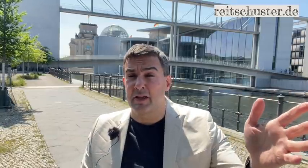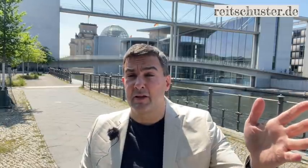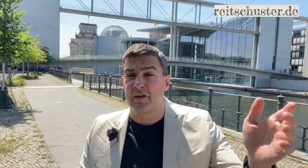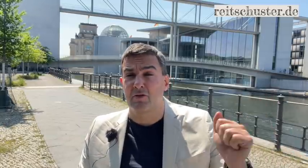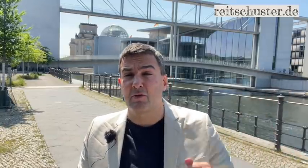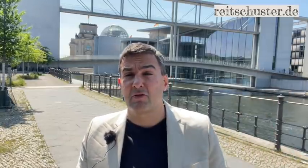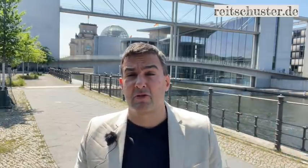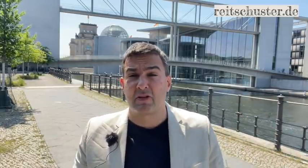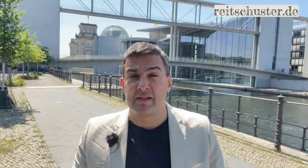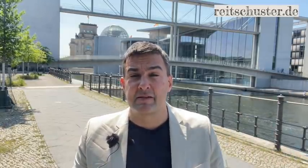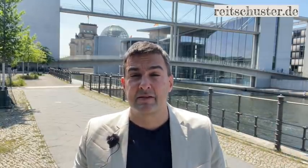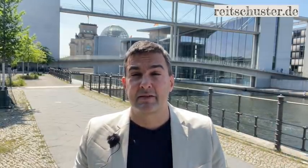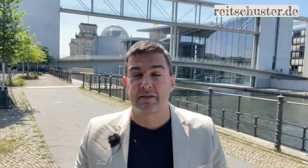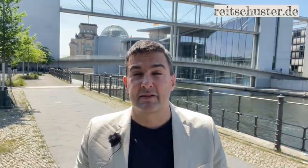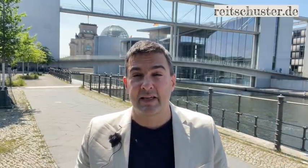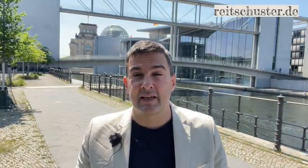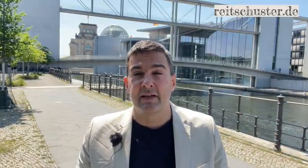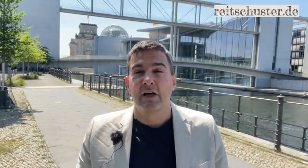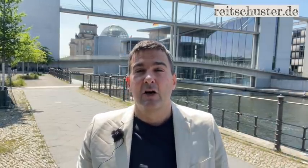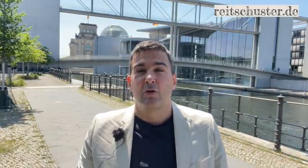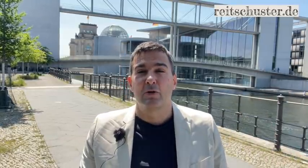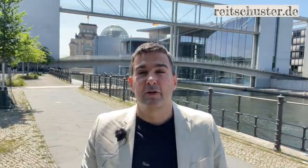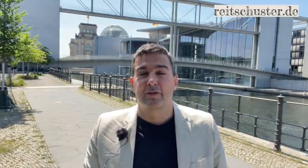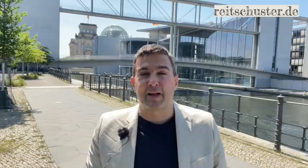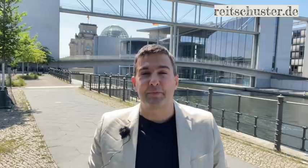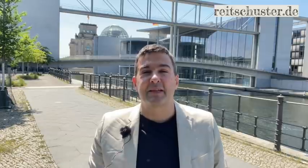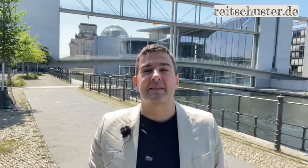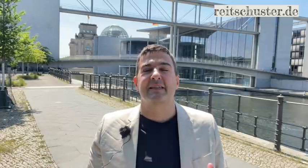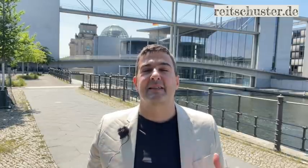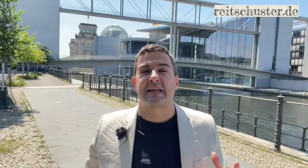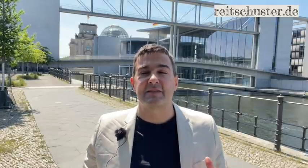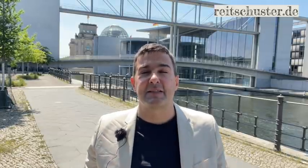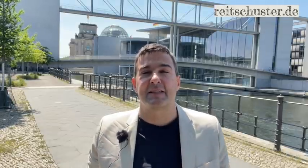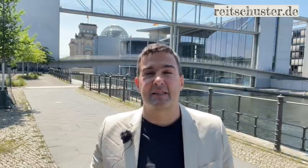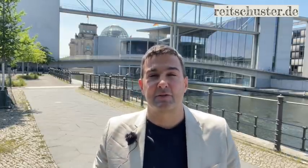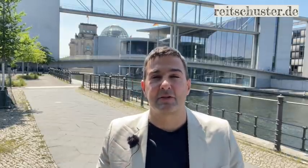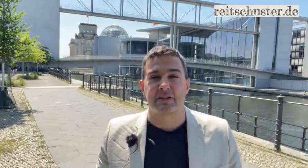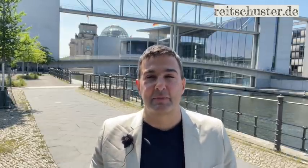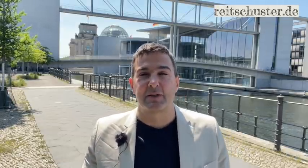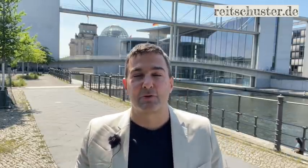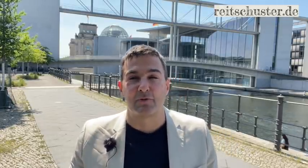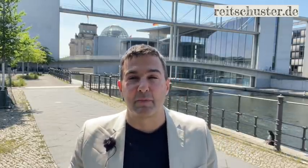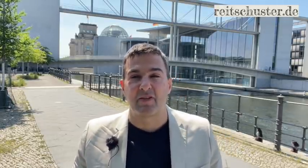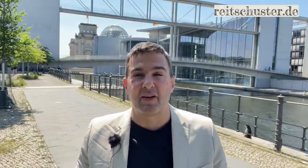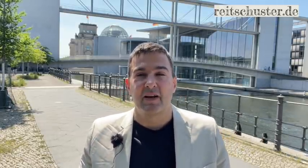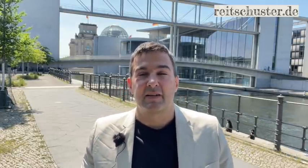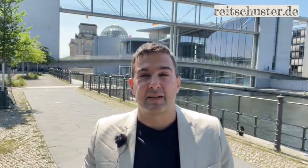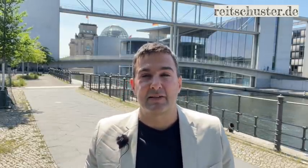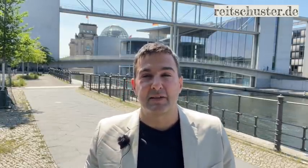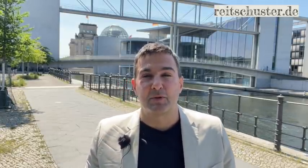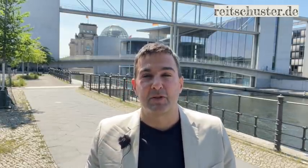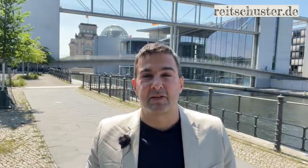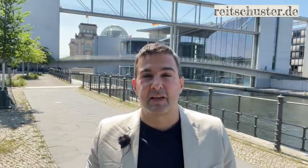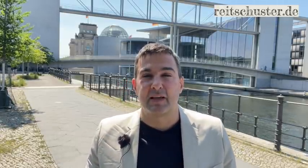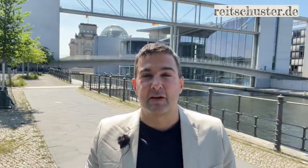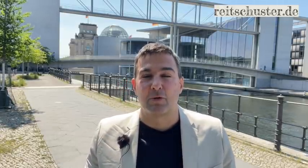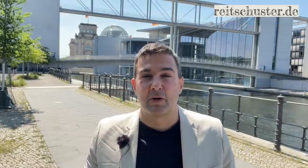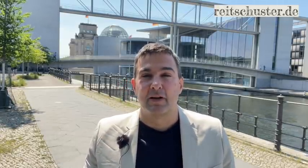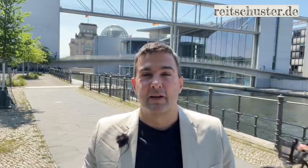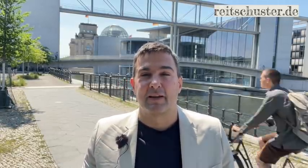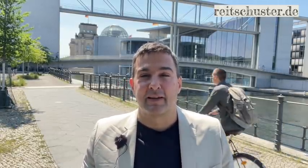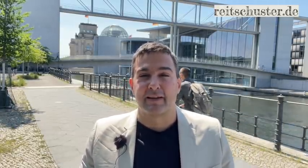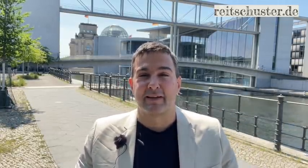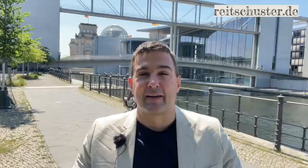von Kollegen, die ich hier sonst selten sehe. Und da passierte das, was ich ja sonst immer so vermisse, dass die